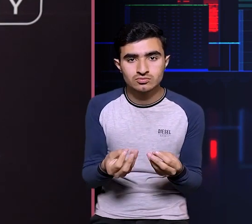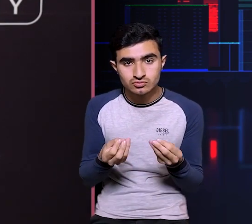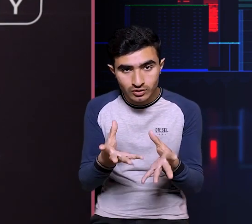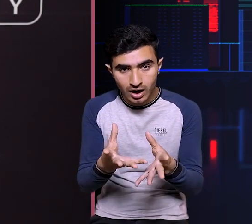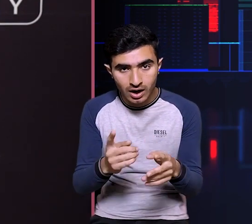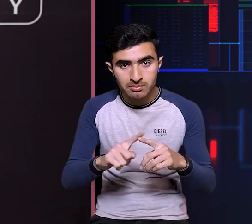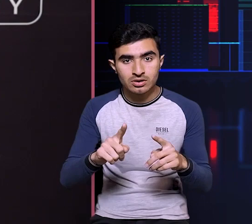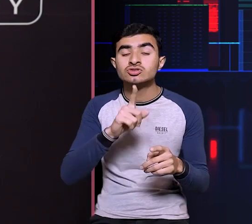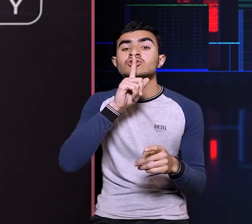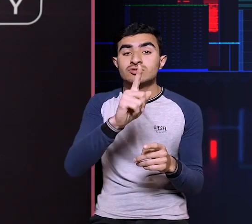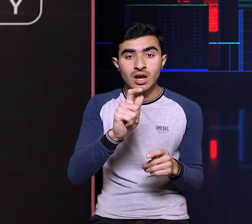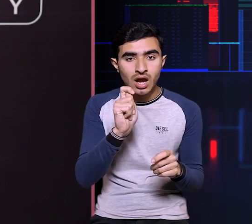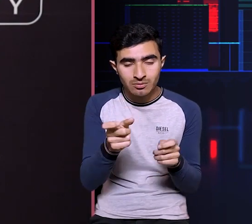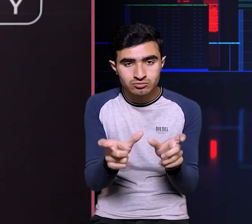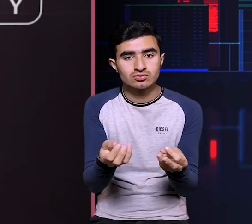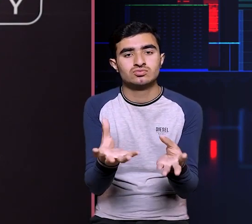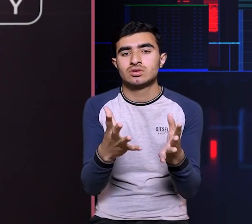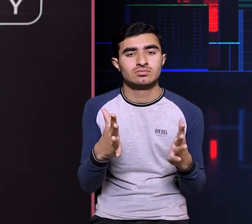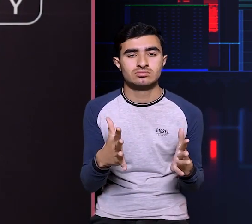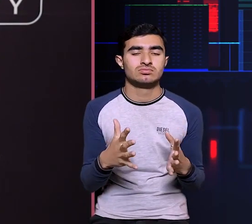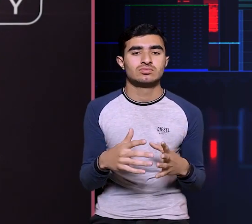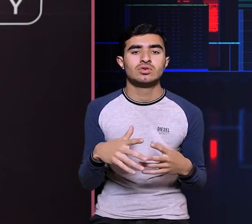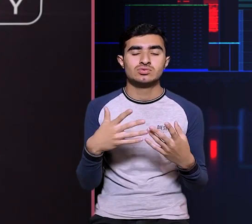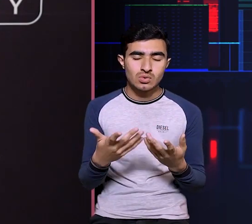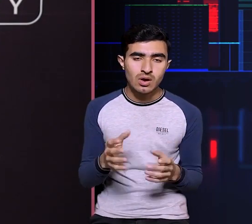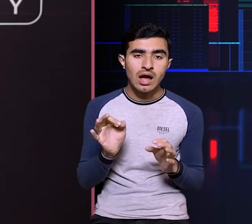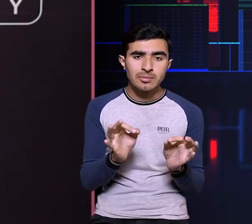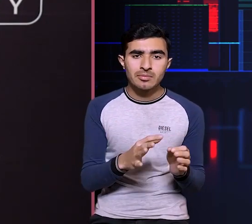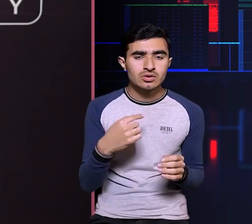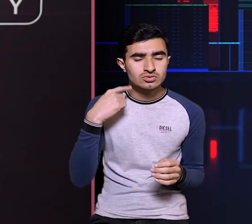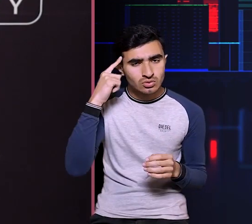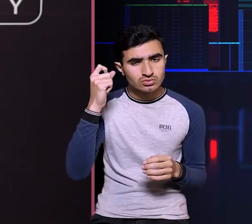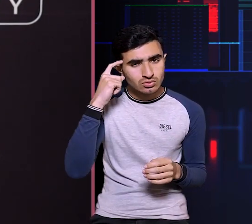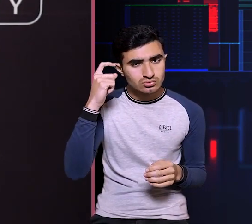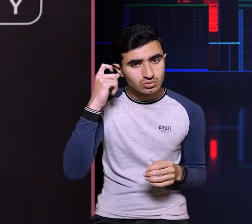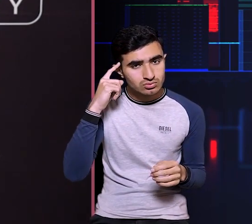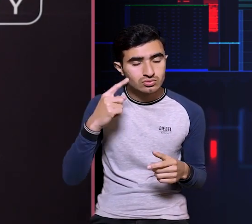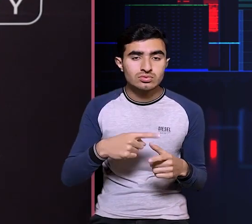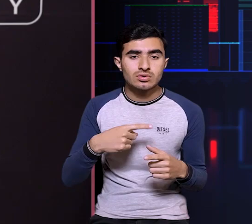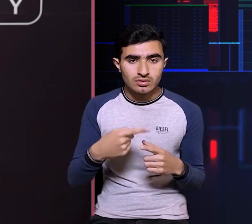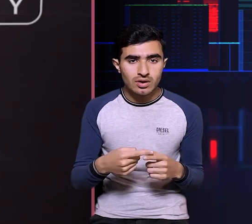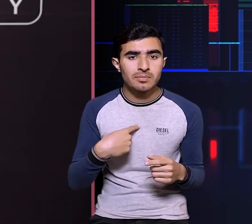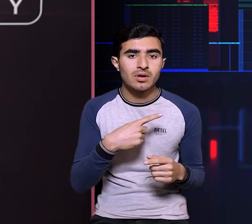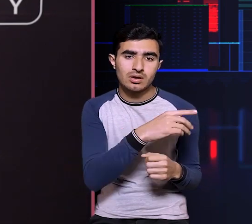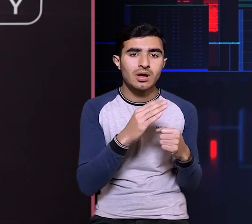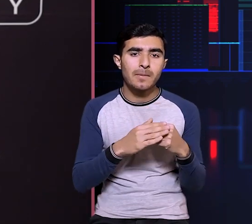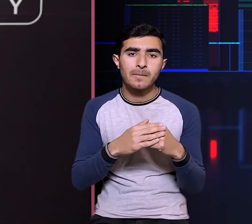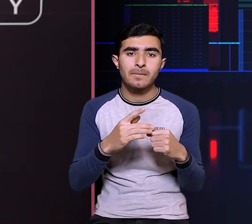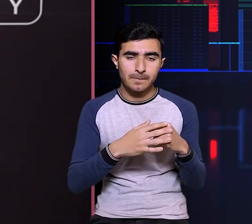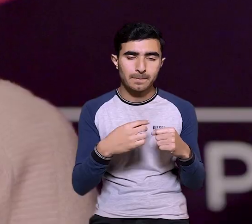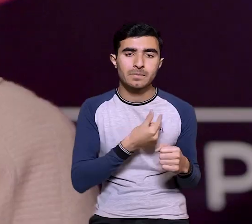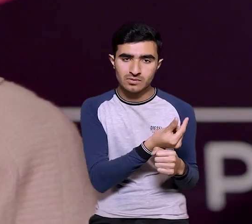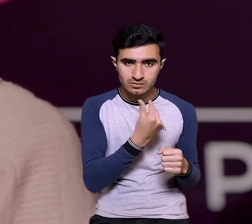सकती। तो इसी असना में देन माय हस्बैंड थॉट कि जी हम ना एक अच्छी सी क्लिनिक बनाते हैं